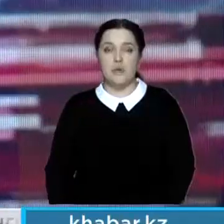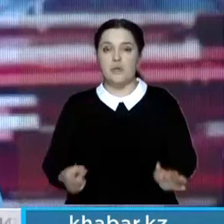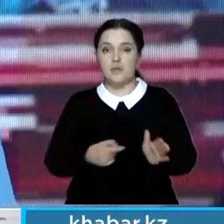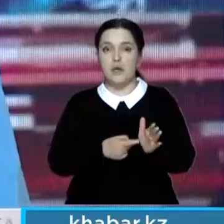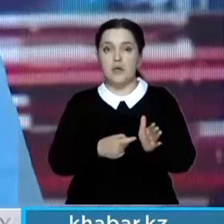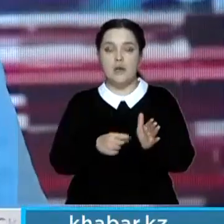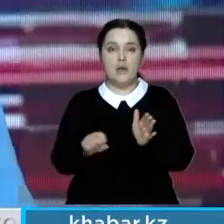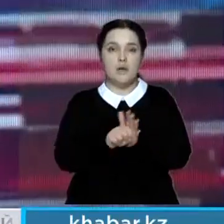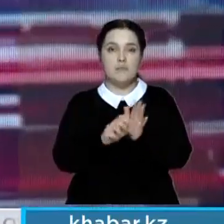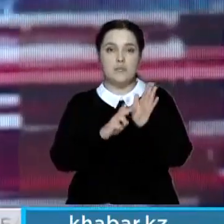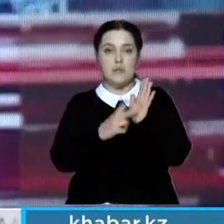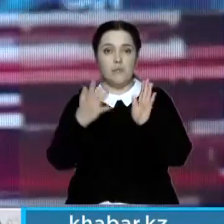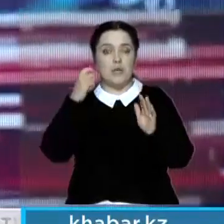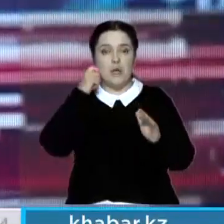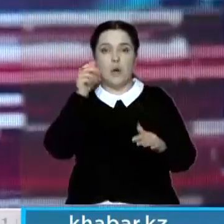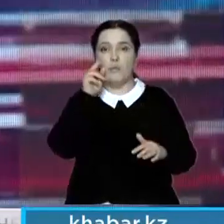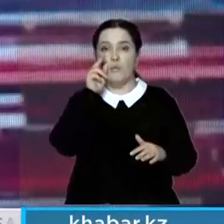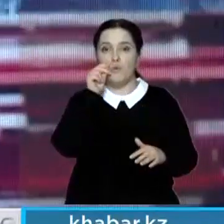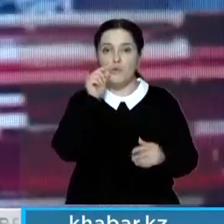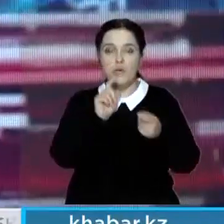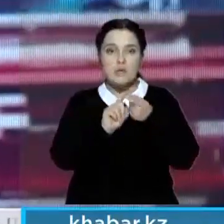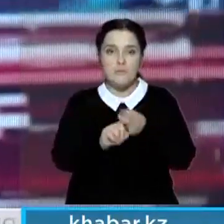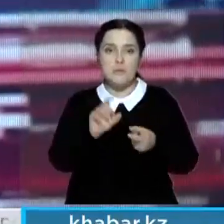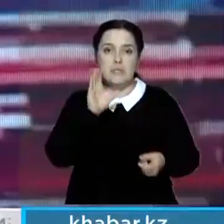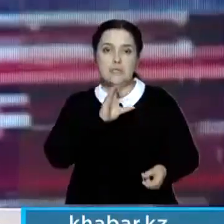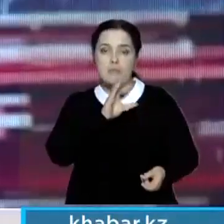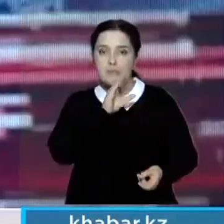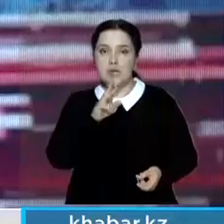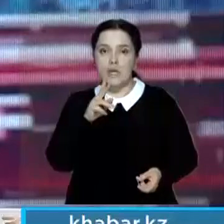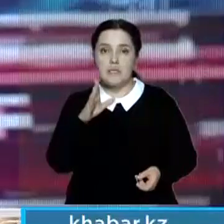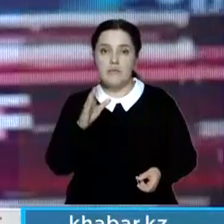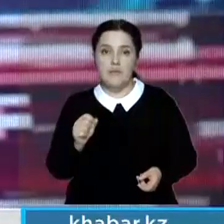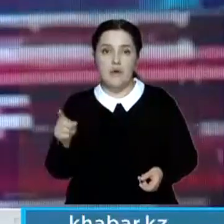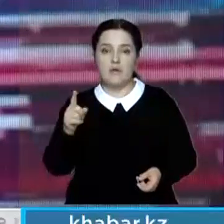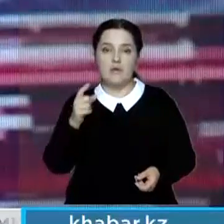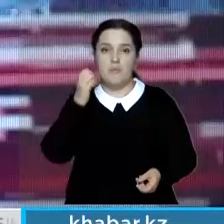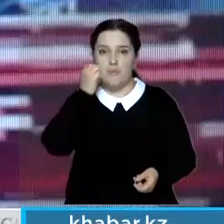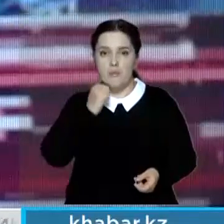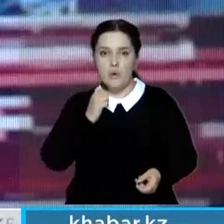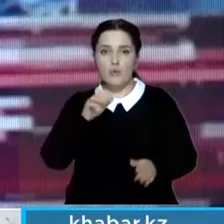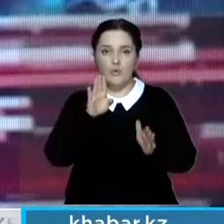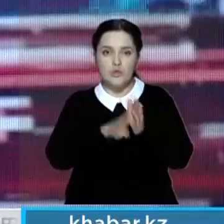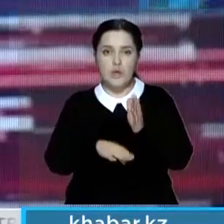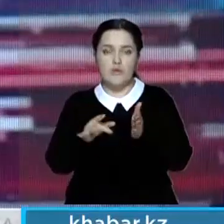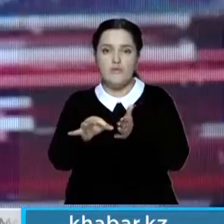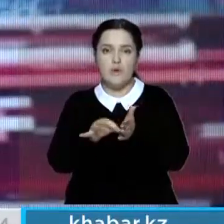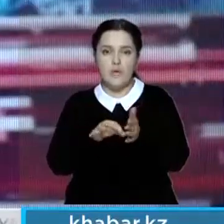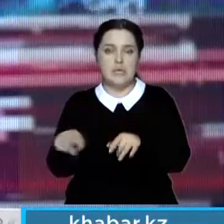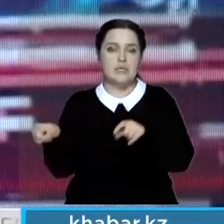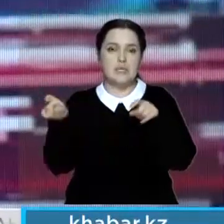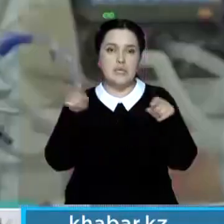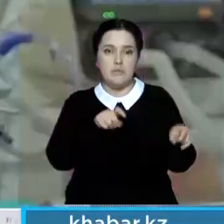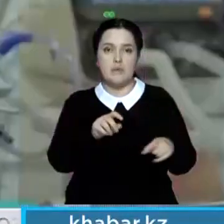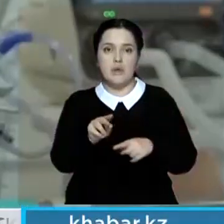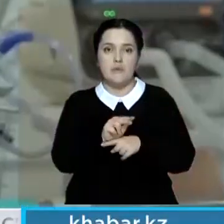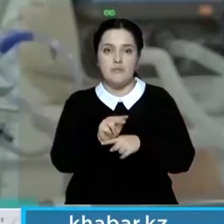В Караганде скончался 75-летний мужчина, который заразился сибирской язвой. Состояние еще одного пожилого пациента ухудшилось. Его